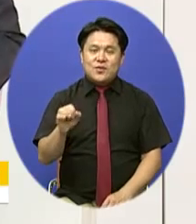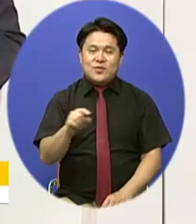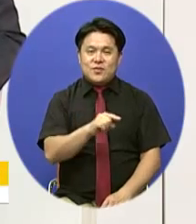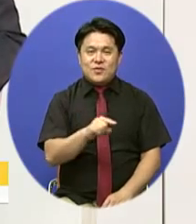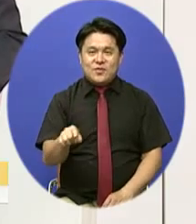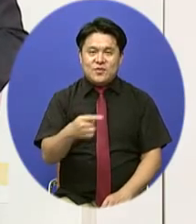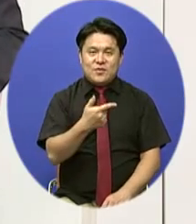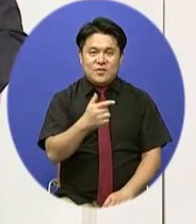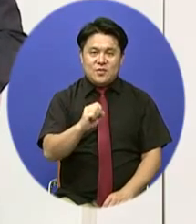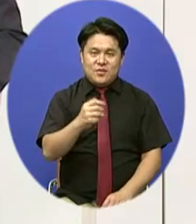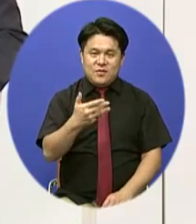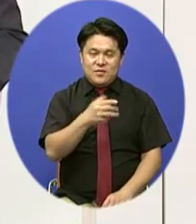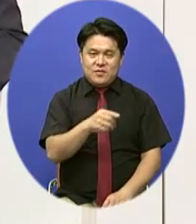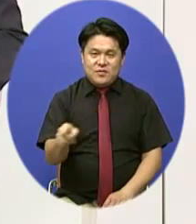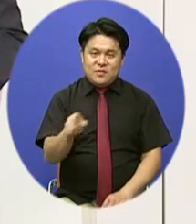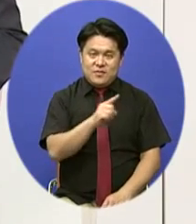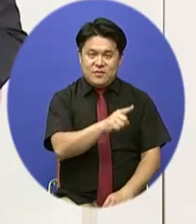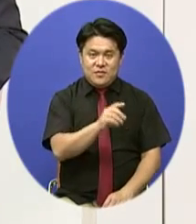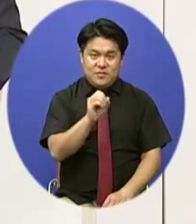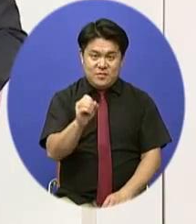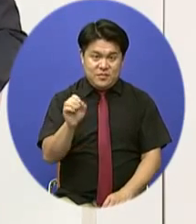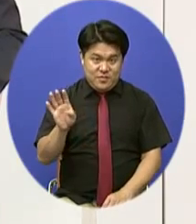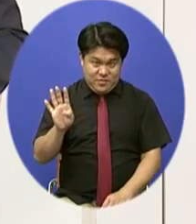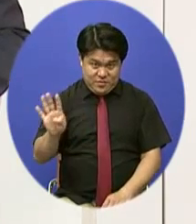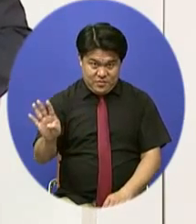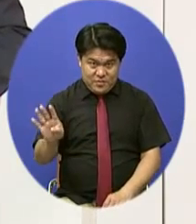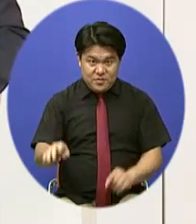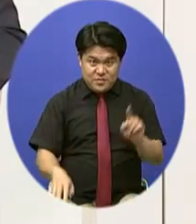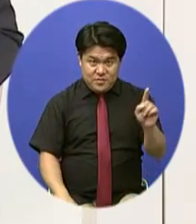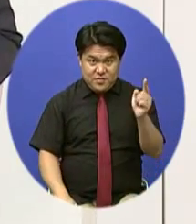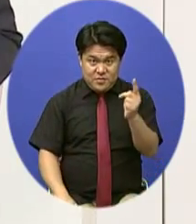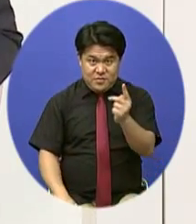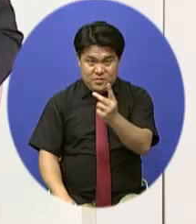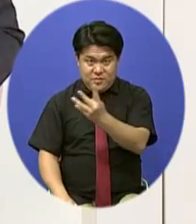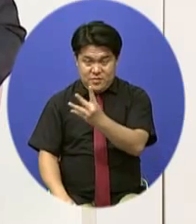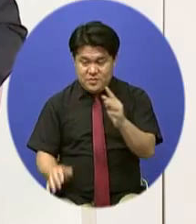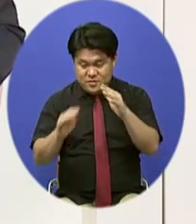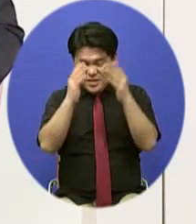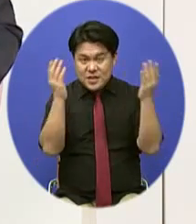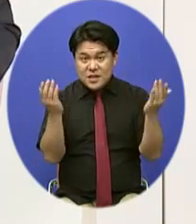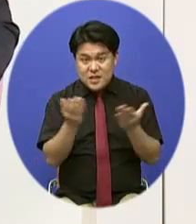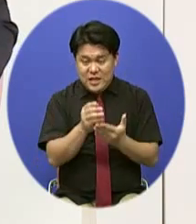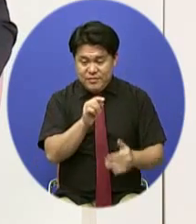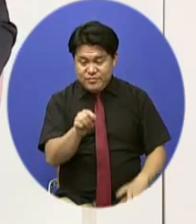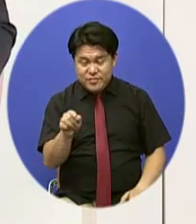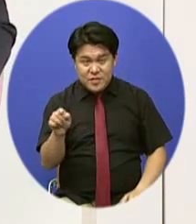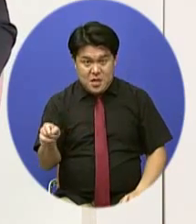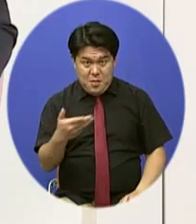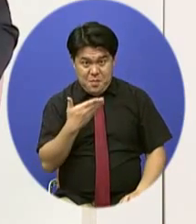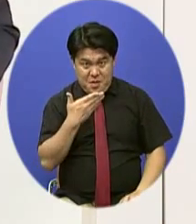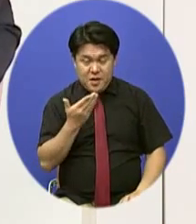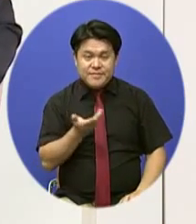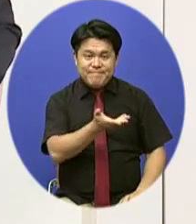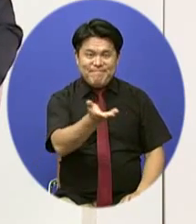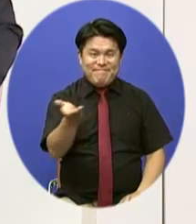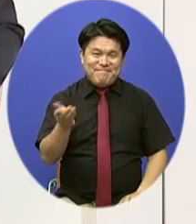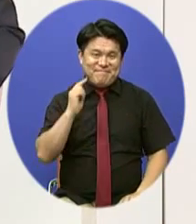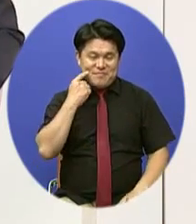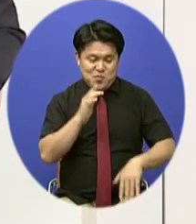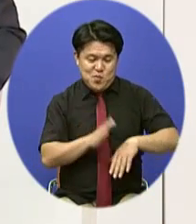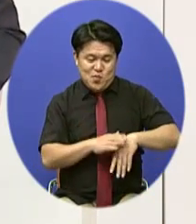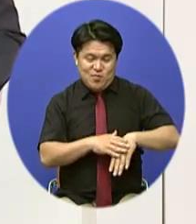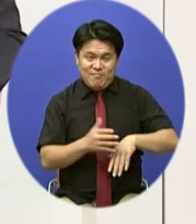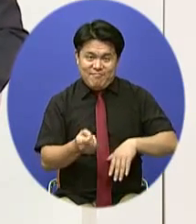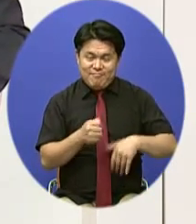ARS-060-608-1004번 들어오셔서 네. 1번부터 4번까지 저희 방송국 필요한 번호입니다. 네. 여러분의 아름다운 손길로 네.